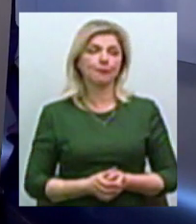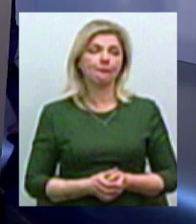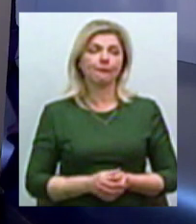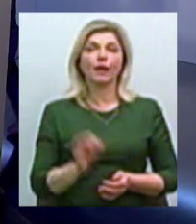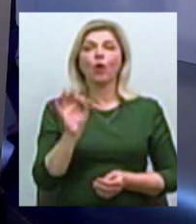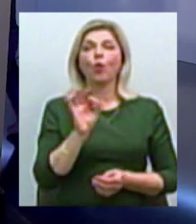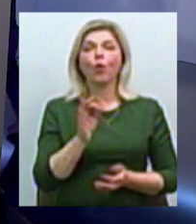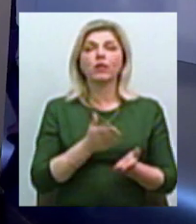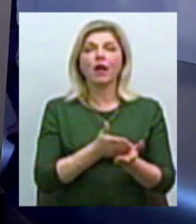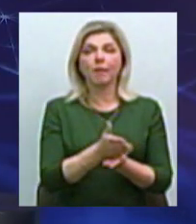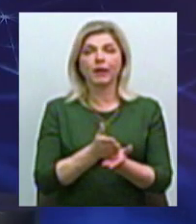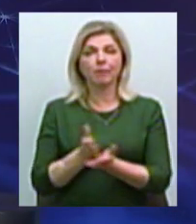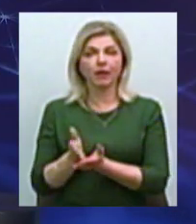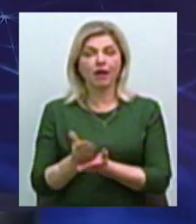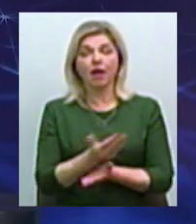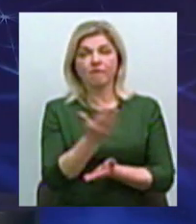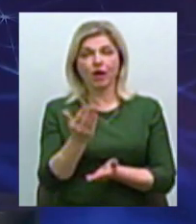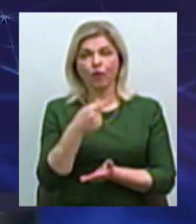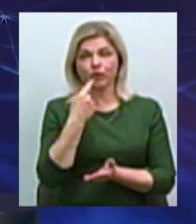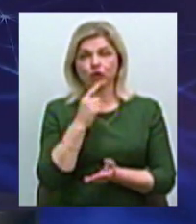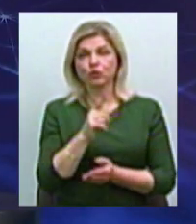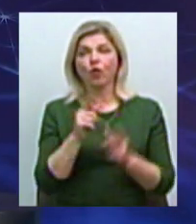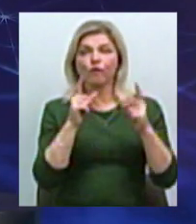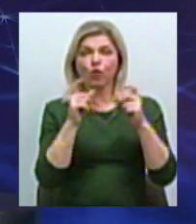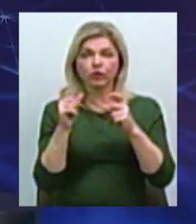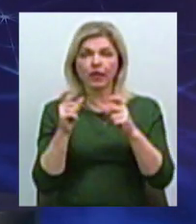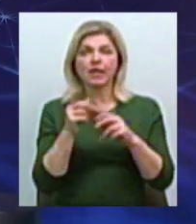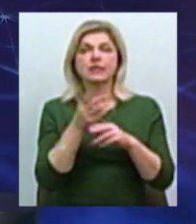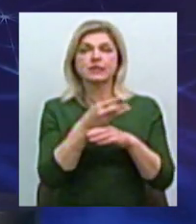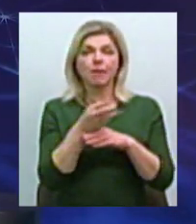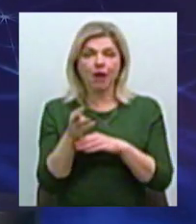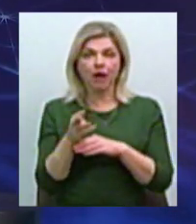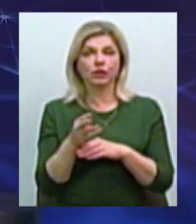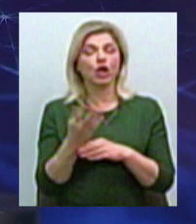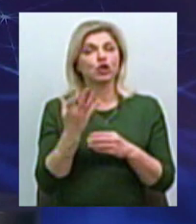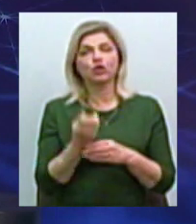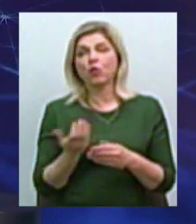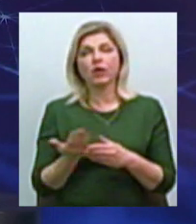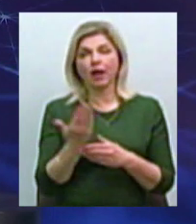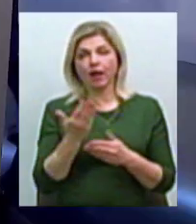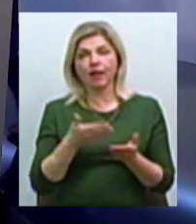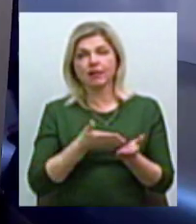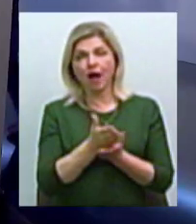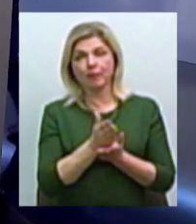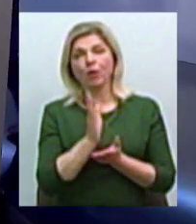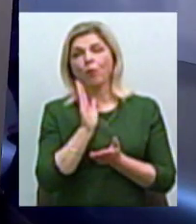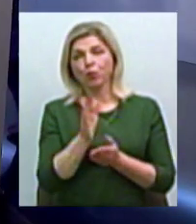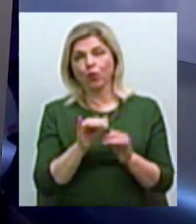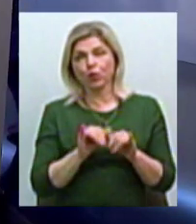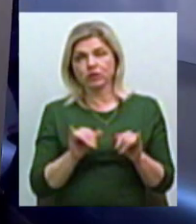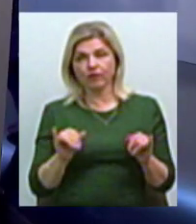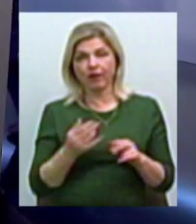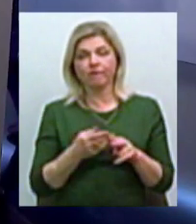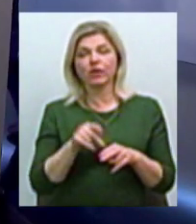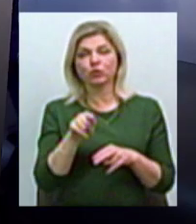Ви говорили про те, що знімати, фотографувати, монтувати. Які ще напрямки будуть розвиватися в